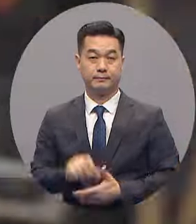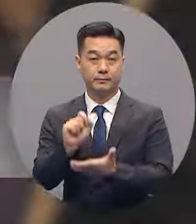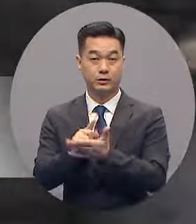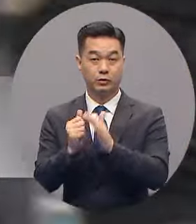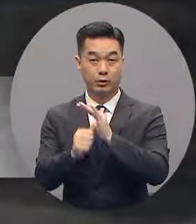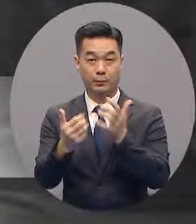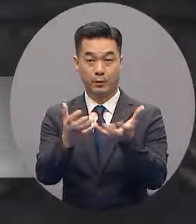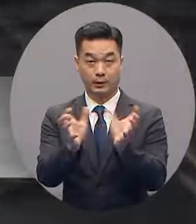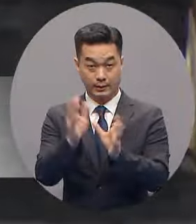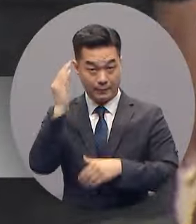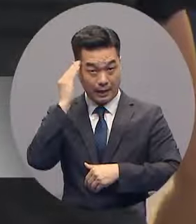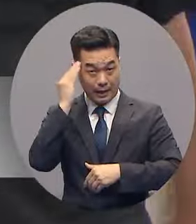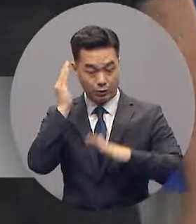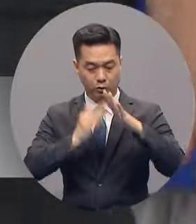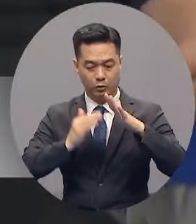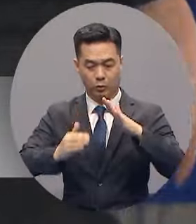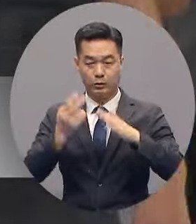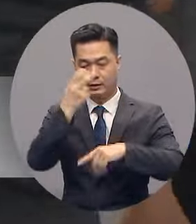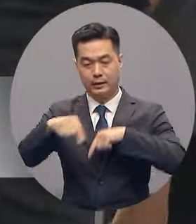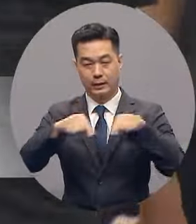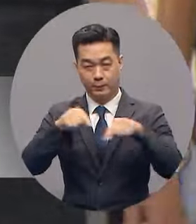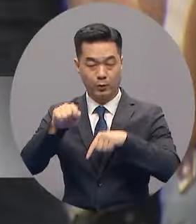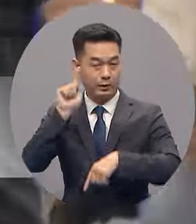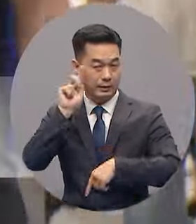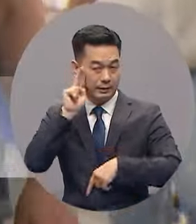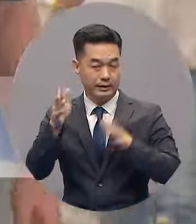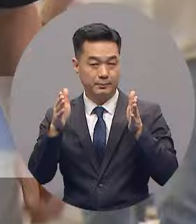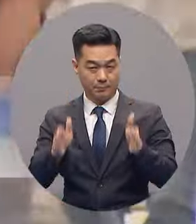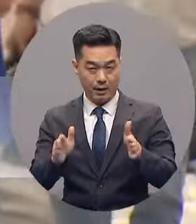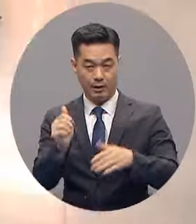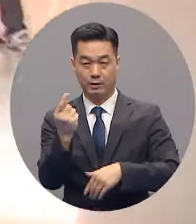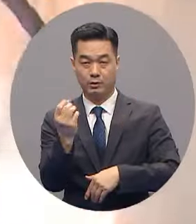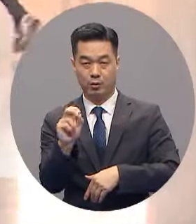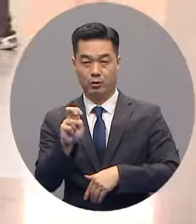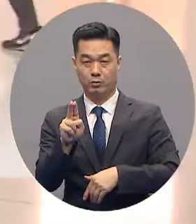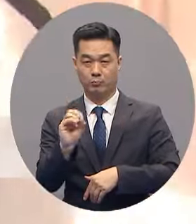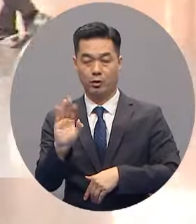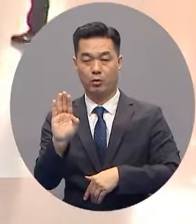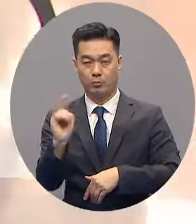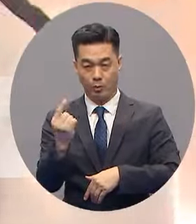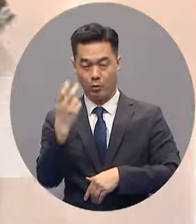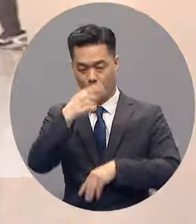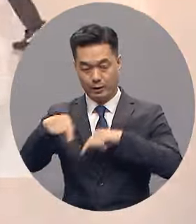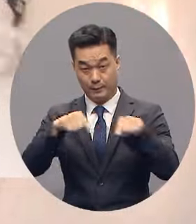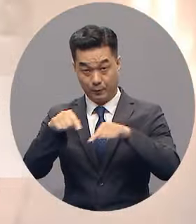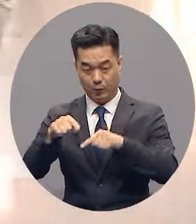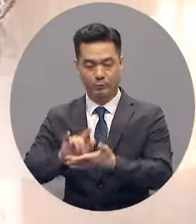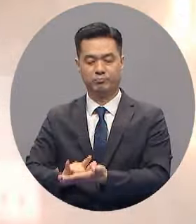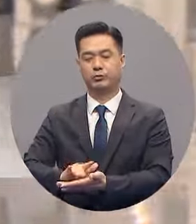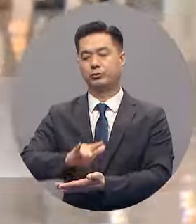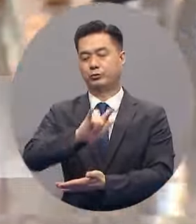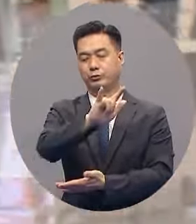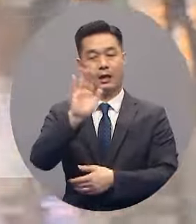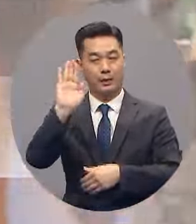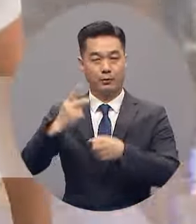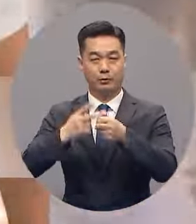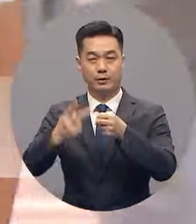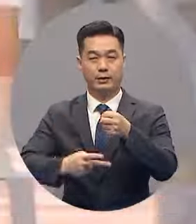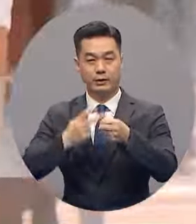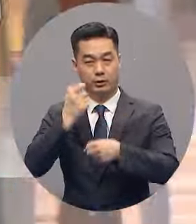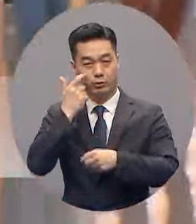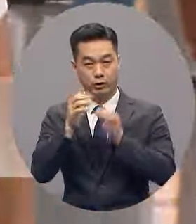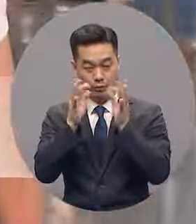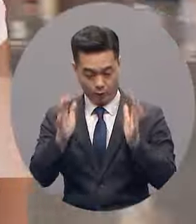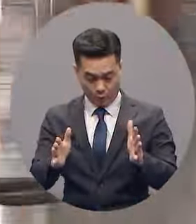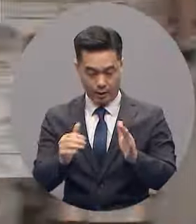축구대표팀 감독으로 공식 선임된 지 이틀 만에 홍명보 감독이 출국길에 올랐습니다. 앞으로 2년 반 동안 함께